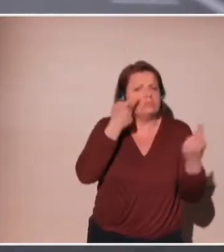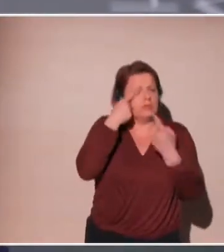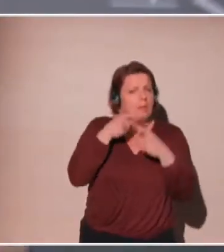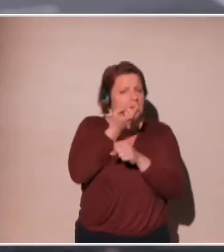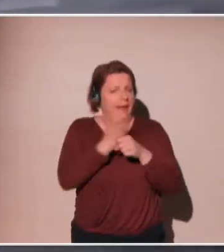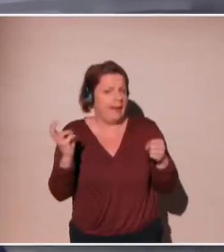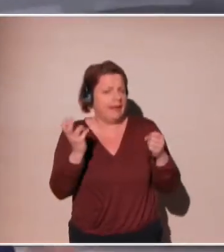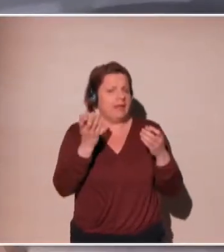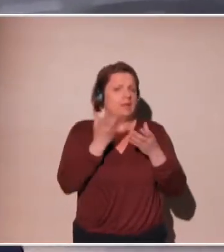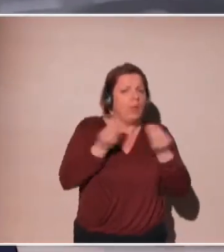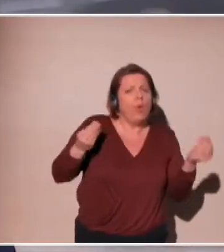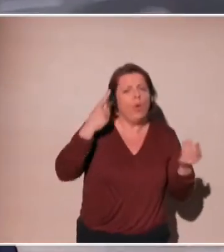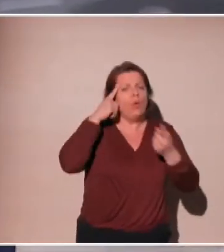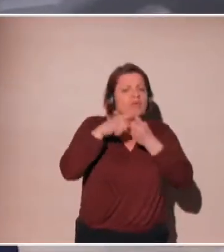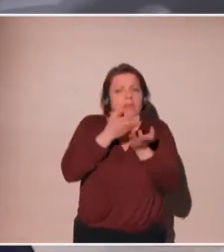On a parlé des biais,